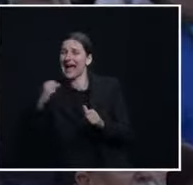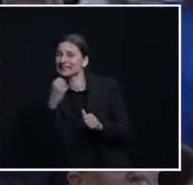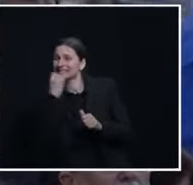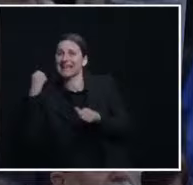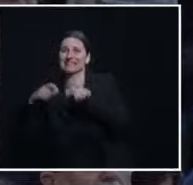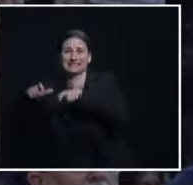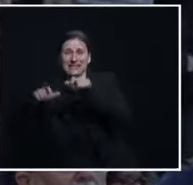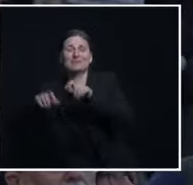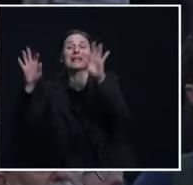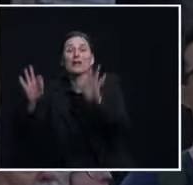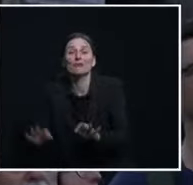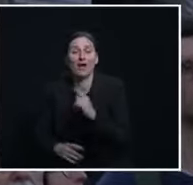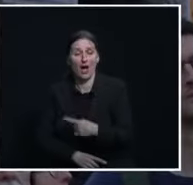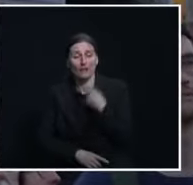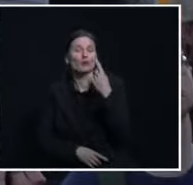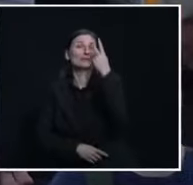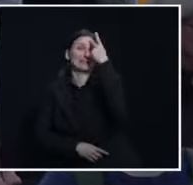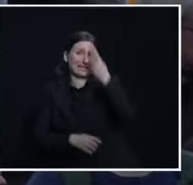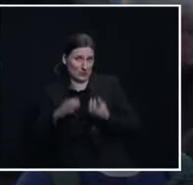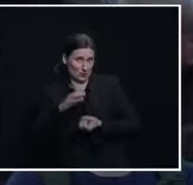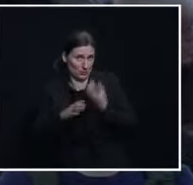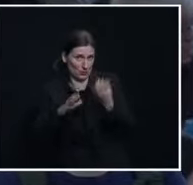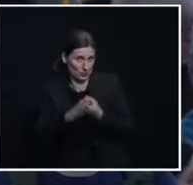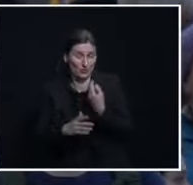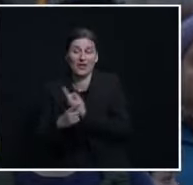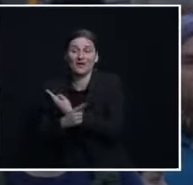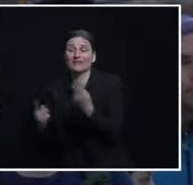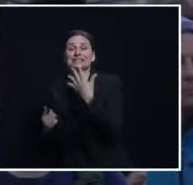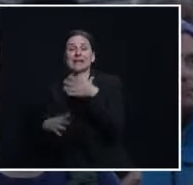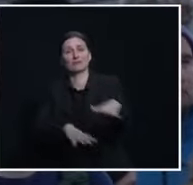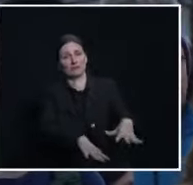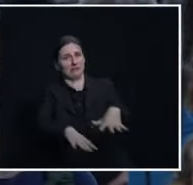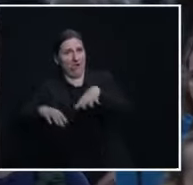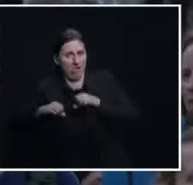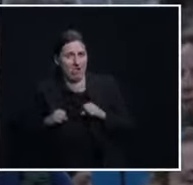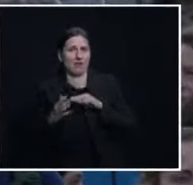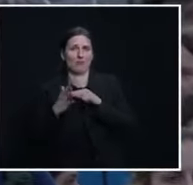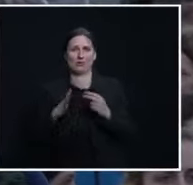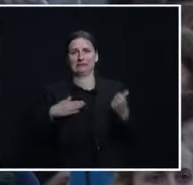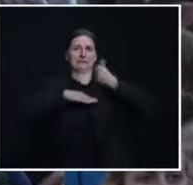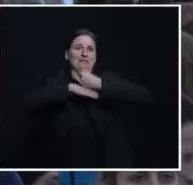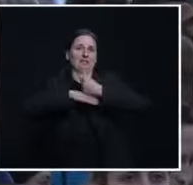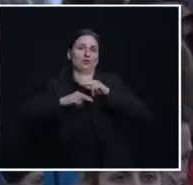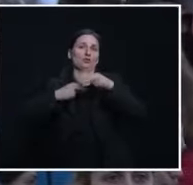unsere lebendige Erinnerungskultur. Sie streben nach politischer Macht.